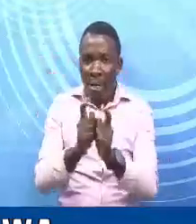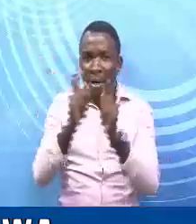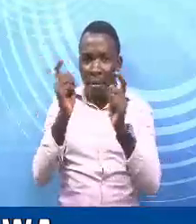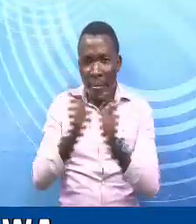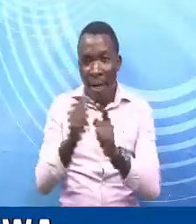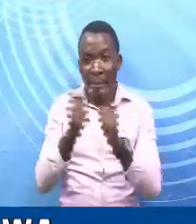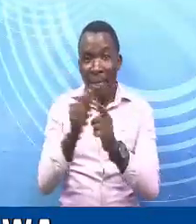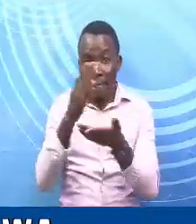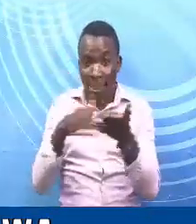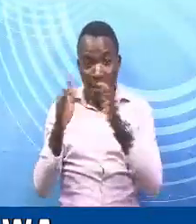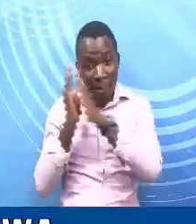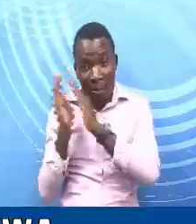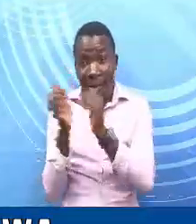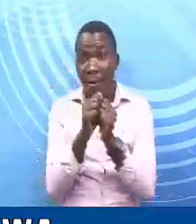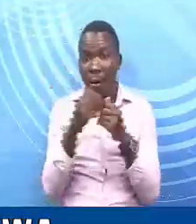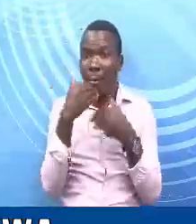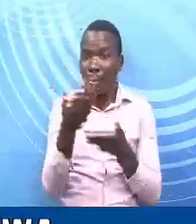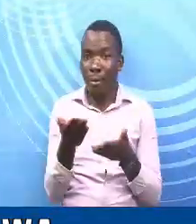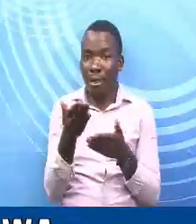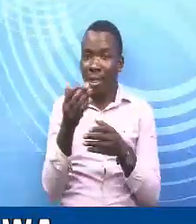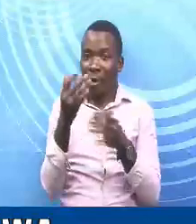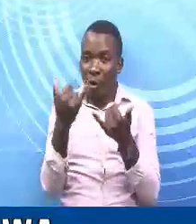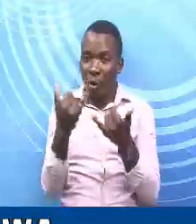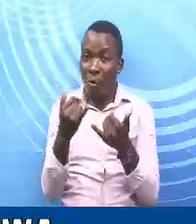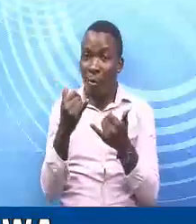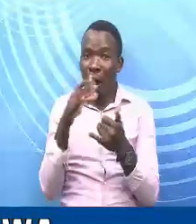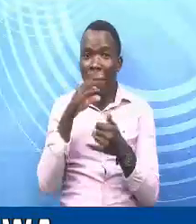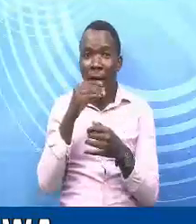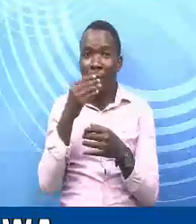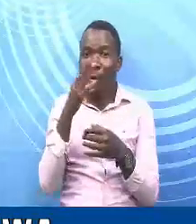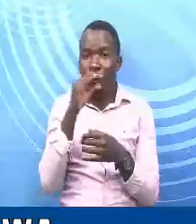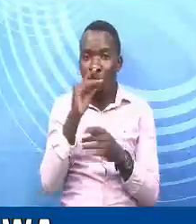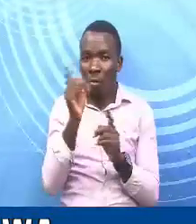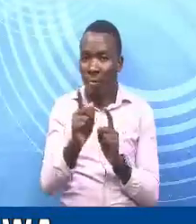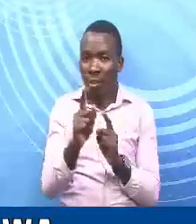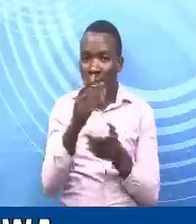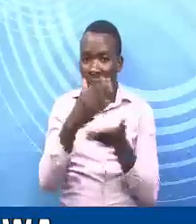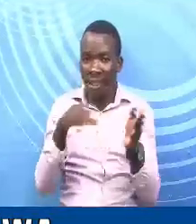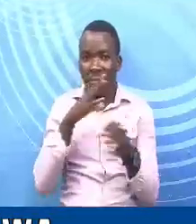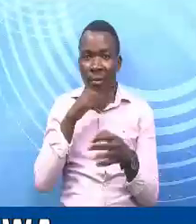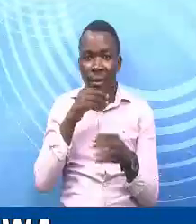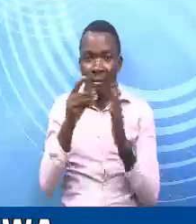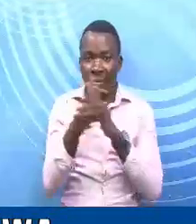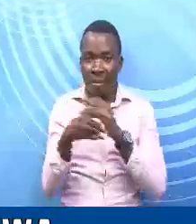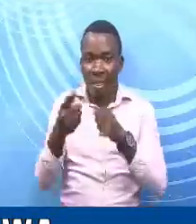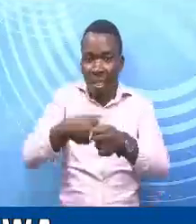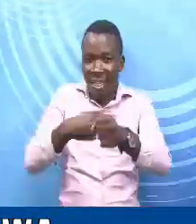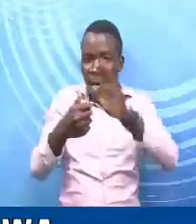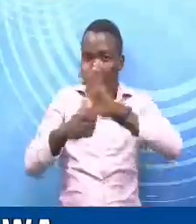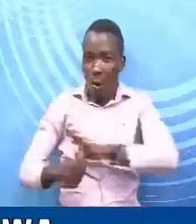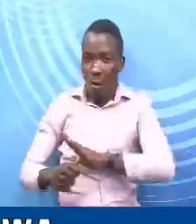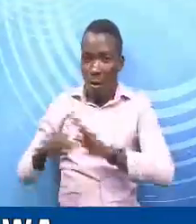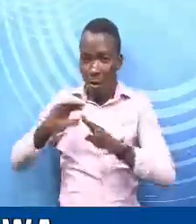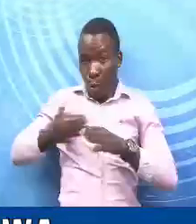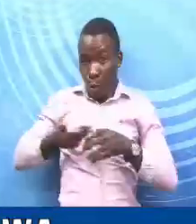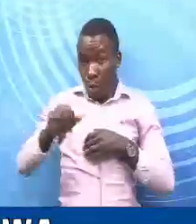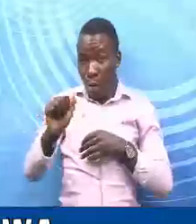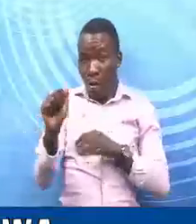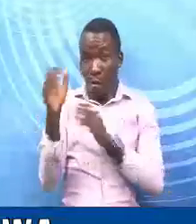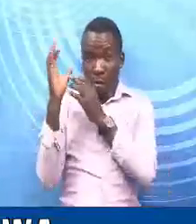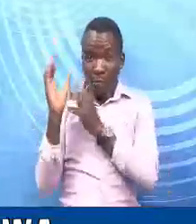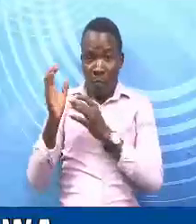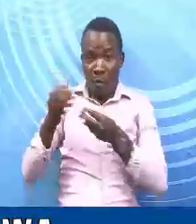nige mutanararana bo baratwigaranzwe ntago tukivuga ni bamwe mu bagabo bo mu karere ka Musanze bavuga ko bahohoterwa n'abagore babo bitwaje kuba bahawe